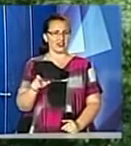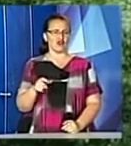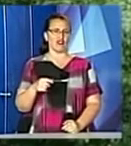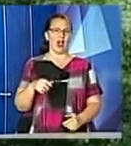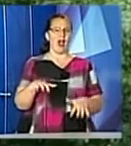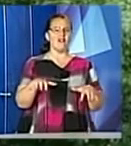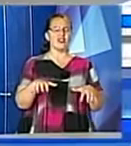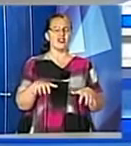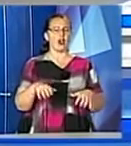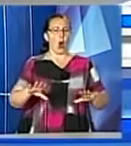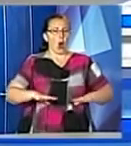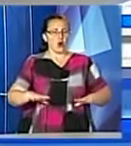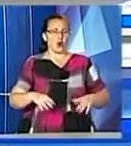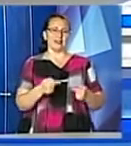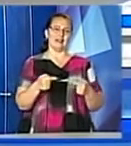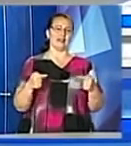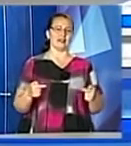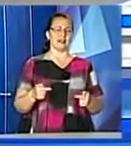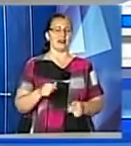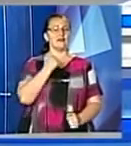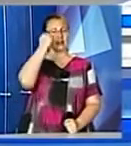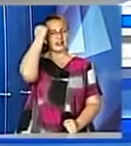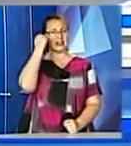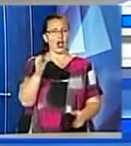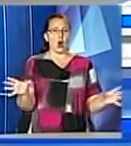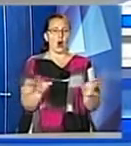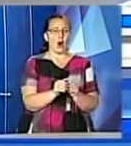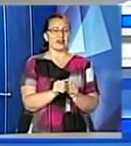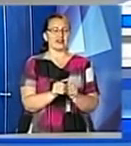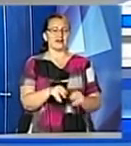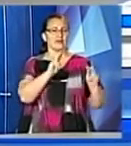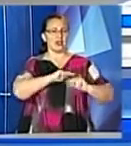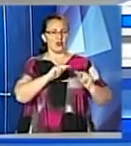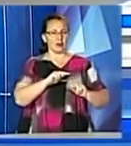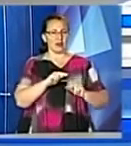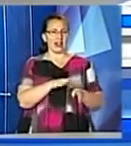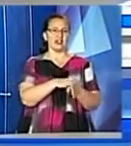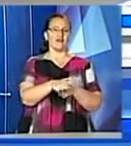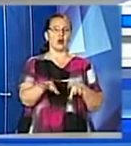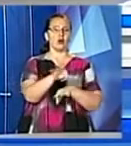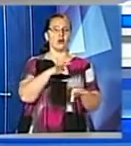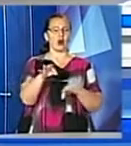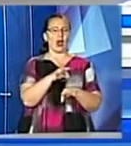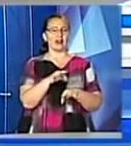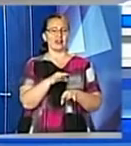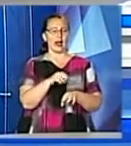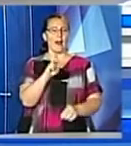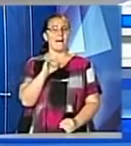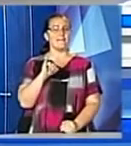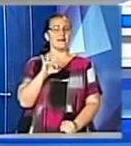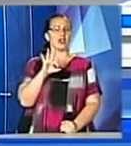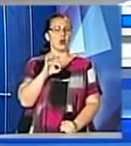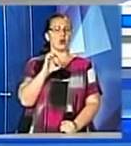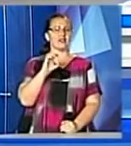тарпанів». Завдяки активній міжнародній співпраці парку реалізували проекти зі створення біосферного резервату Розточчя